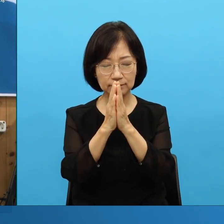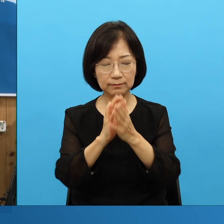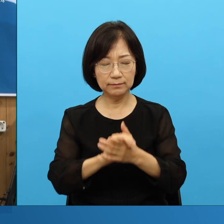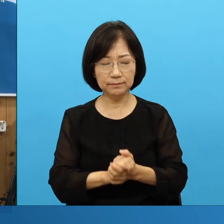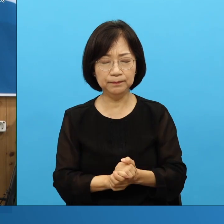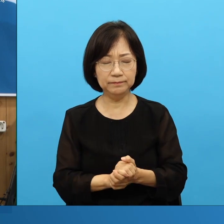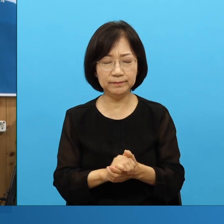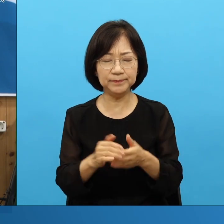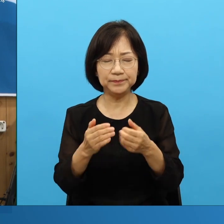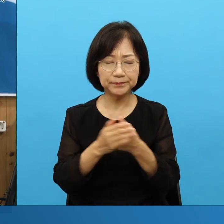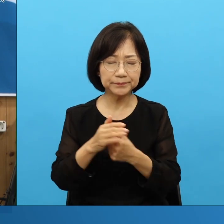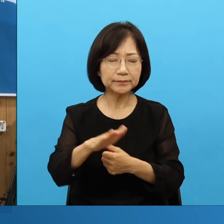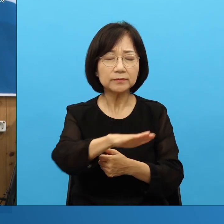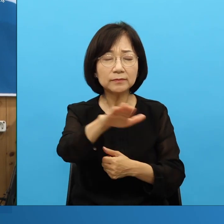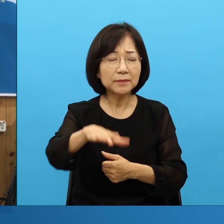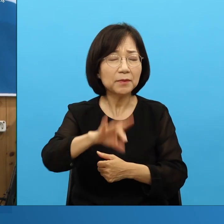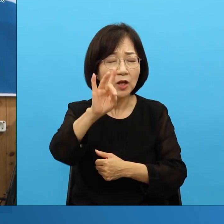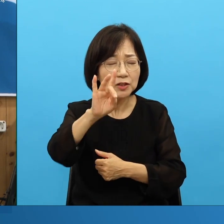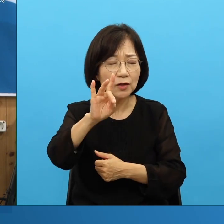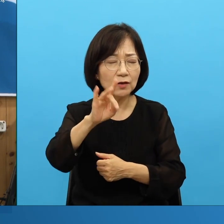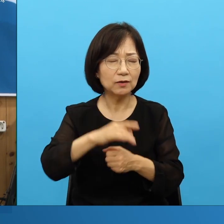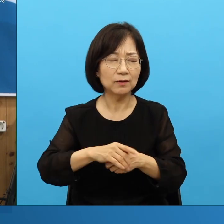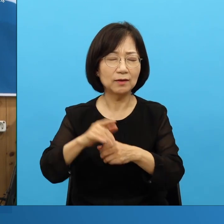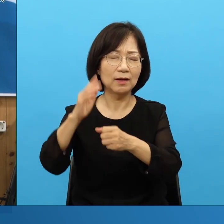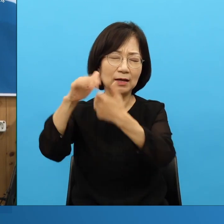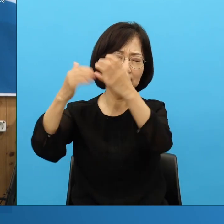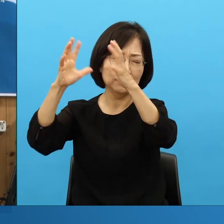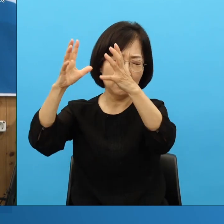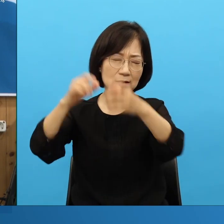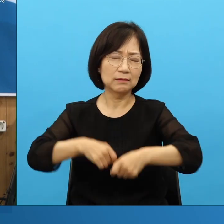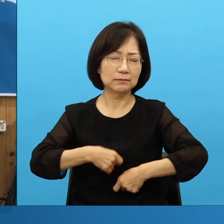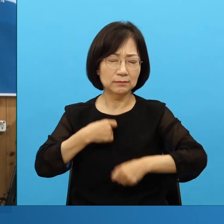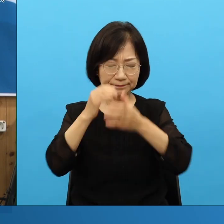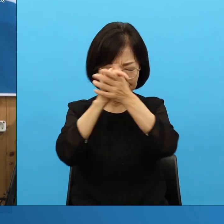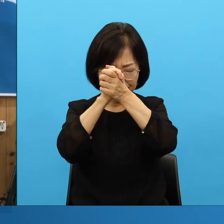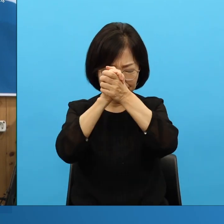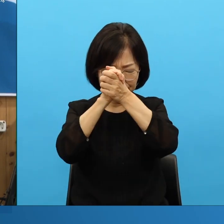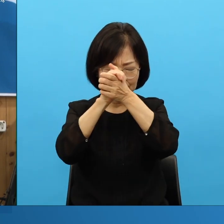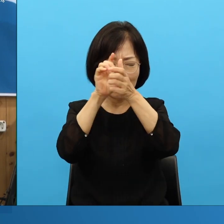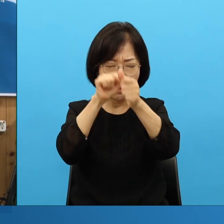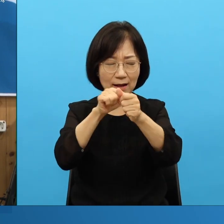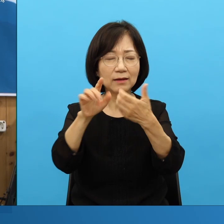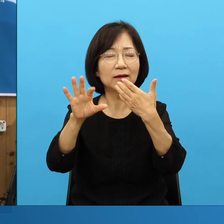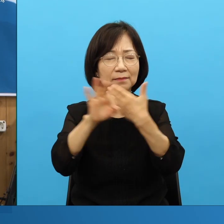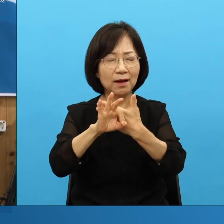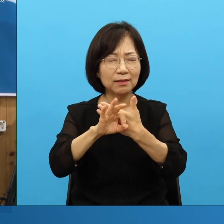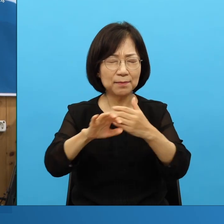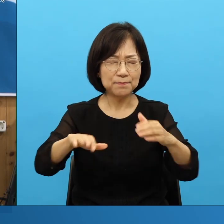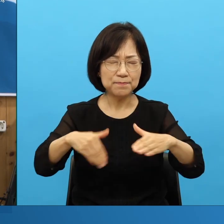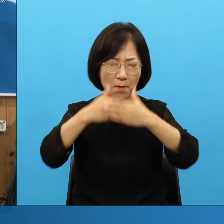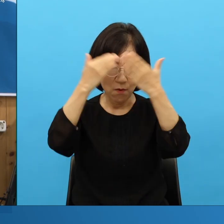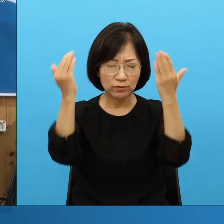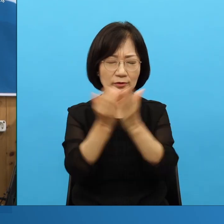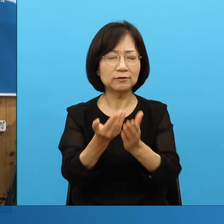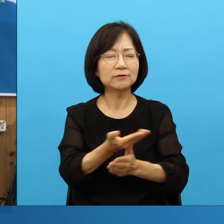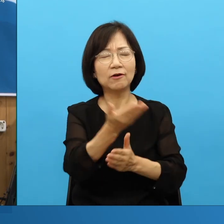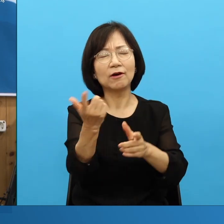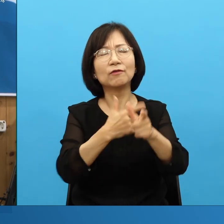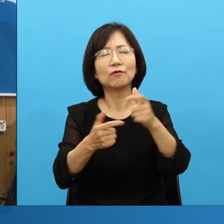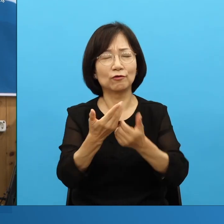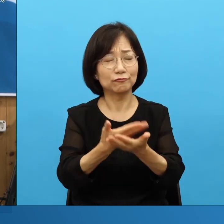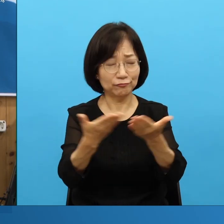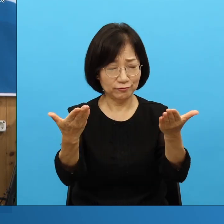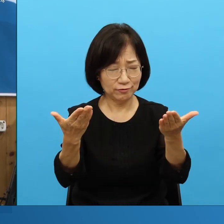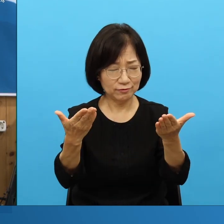그런즉 너희는 먼저 그의 나라와 그의 의를 구하라. 그리하면 이 모든 것을 너희에게 더하시리라. 그러므로